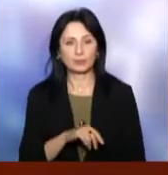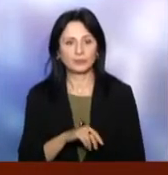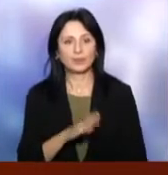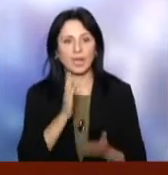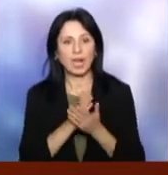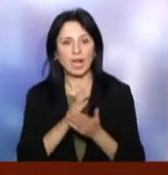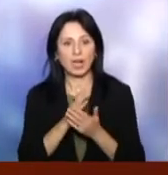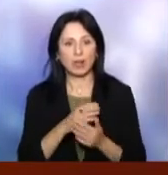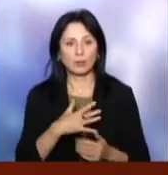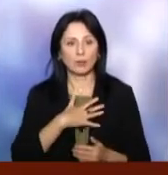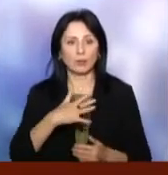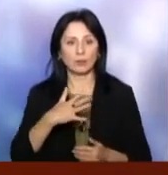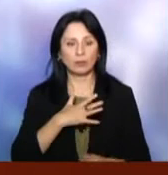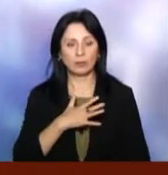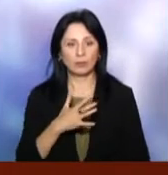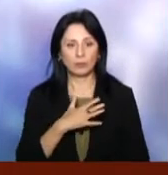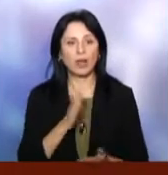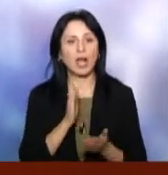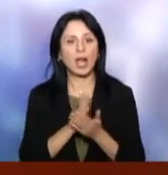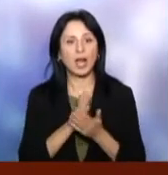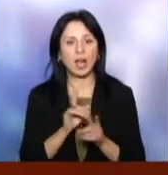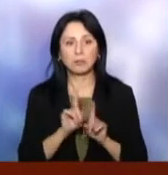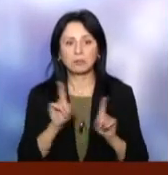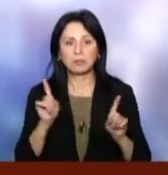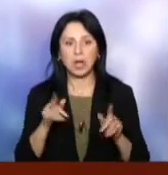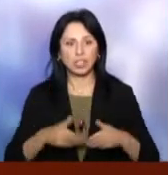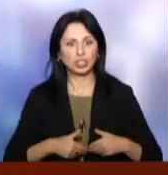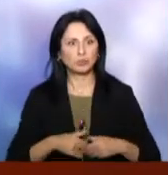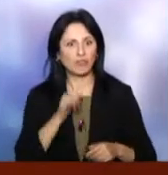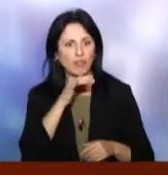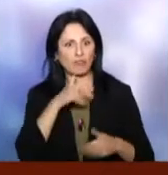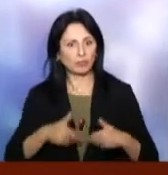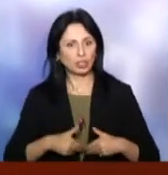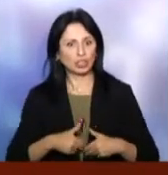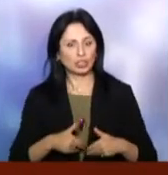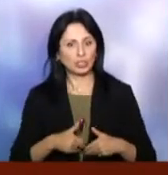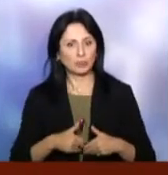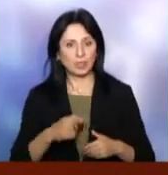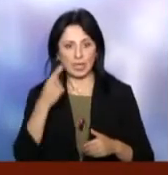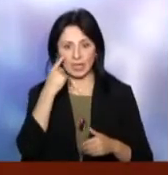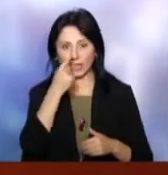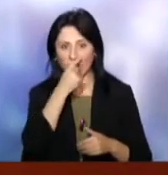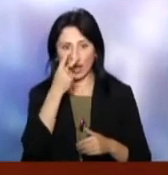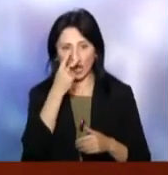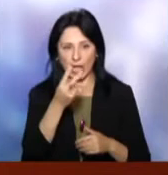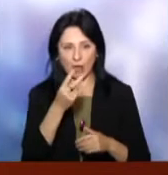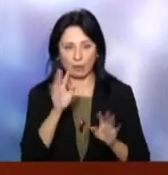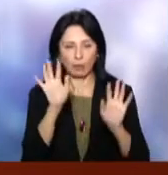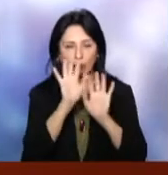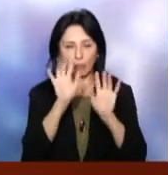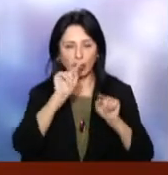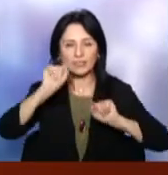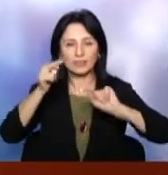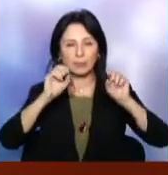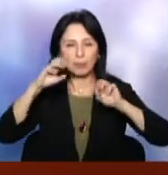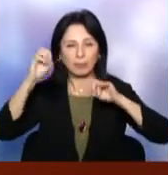გაქვთ ქოშინი. გაქვთ უჩვეულო შიმშილის შეგრძნება. თვალებთან ხედავთ მანათობელ